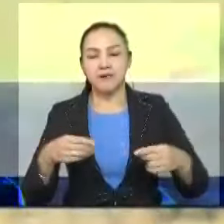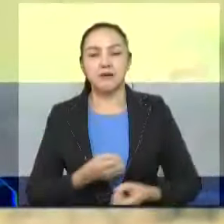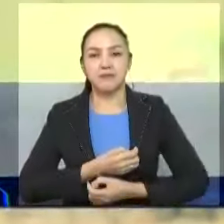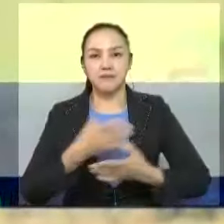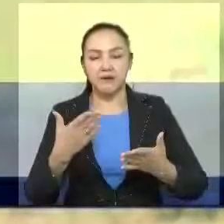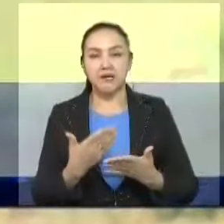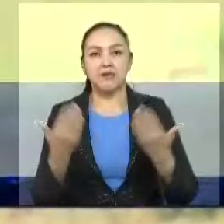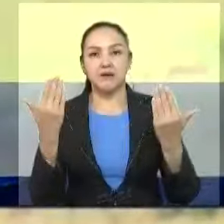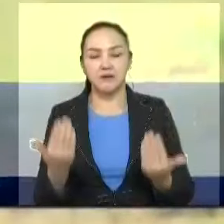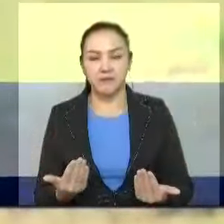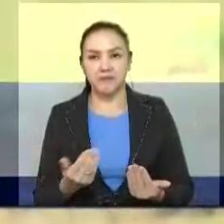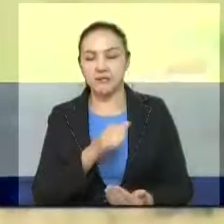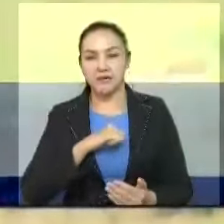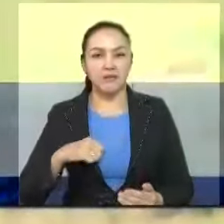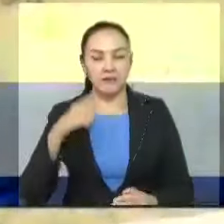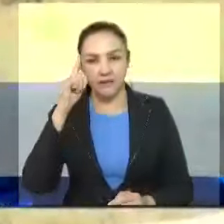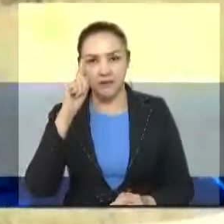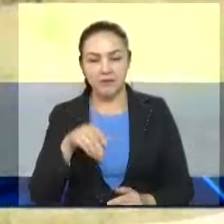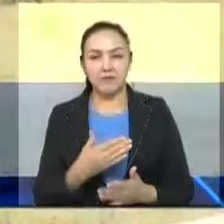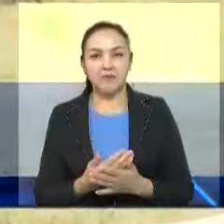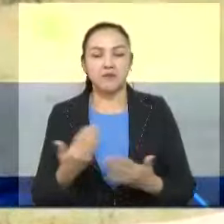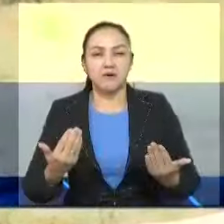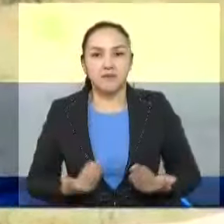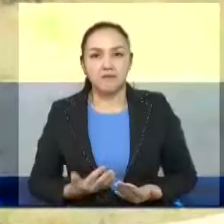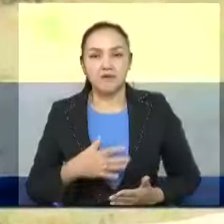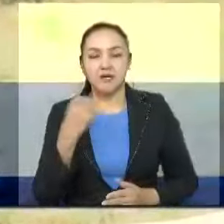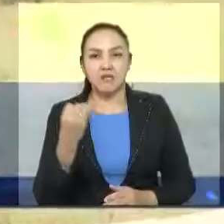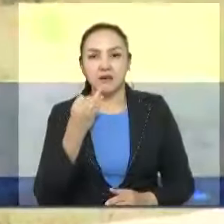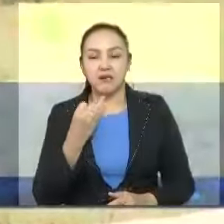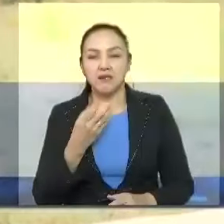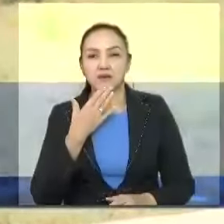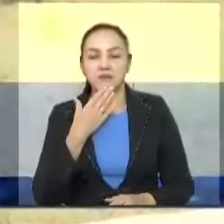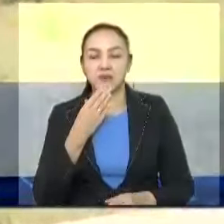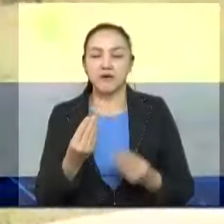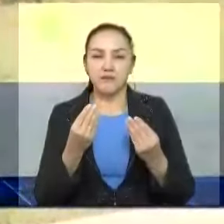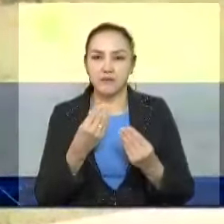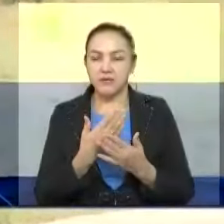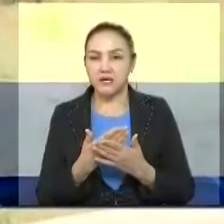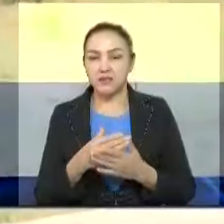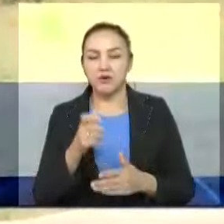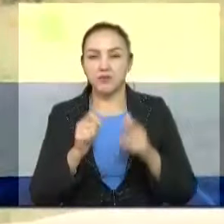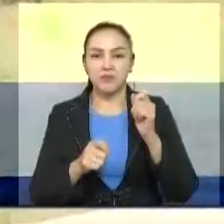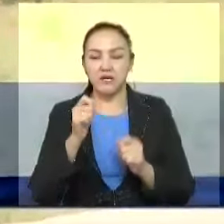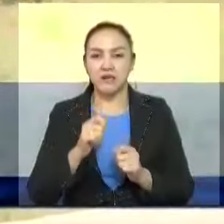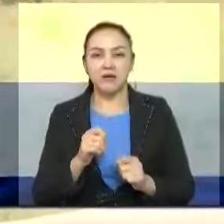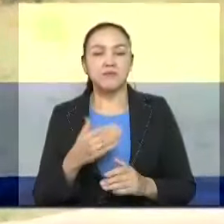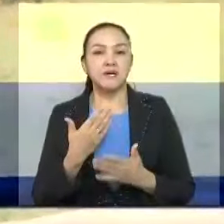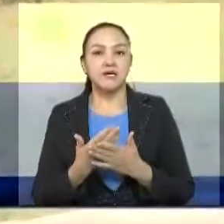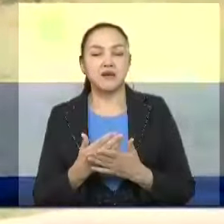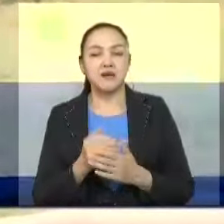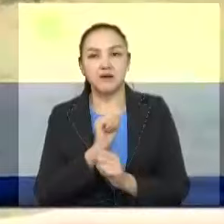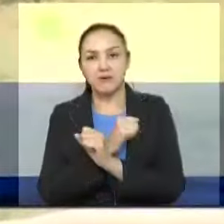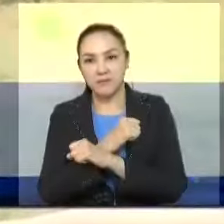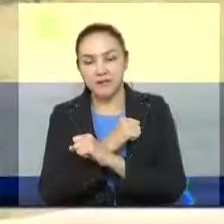праздники. Сейчас, как вы сами знаете, у жителей появился огромный интерес к национальным ценностям. Шубат – это кисломолочный напиток